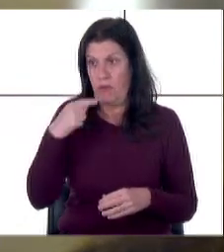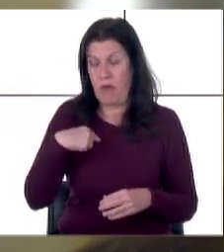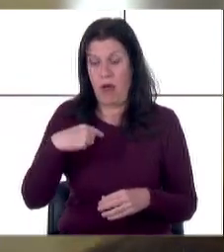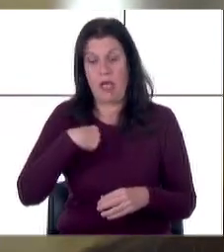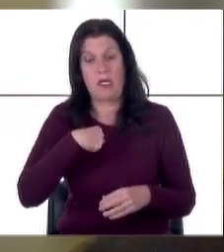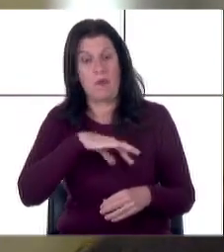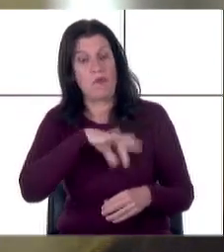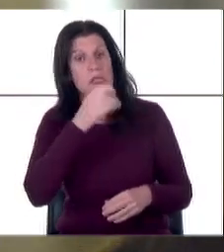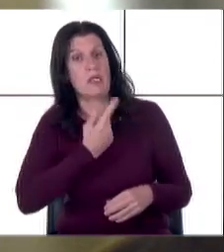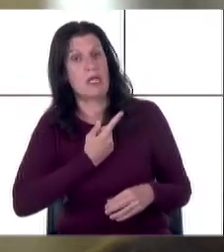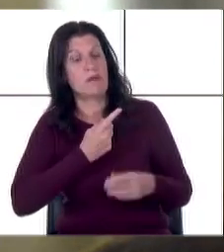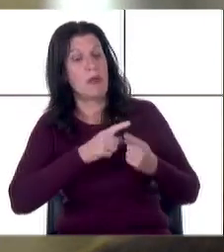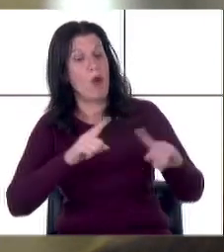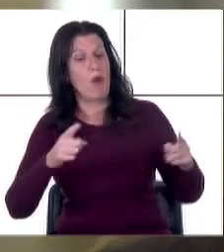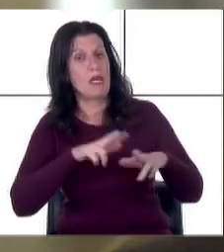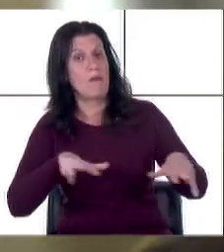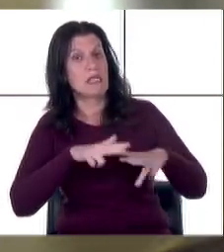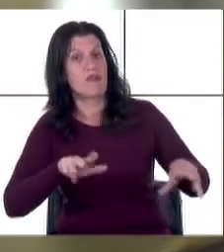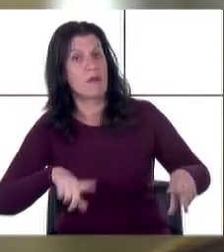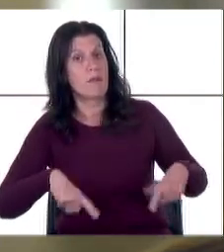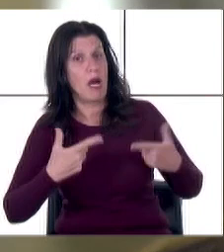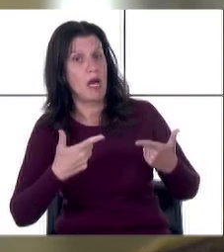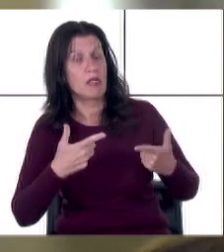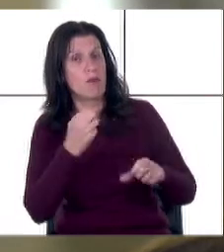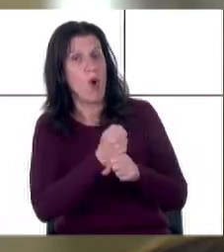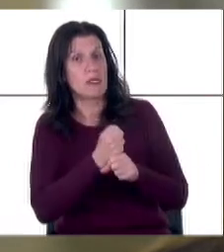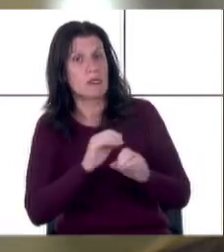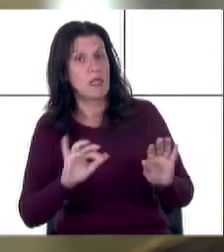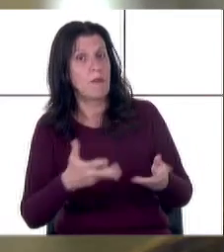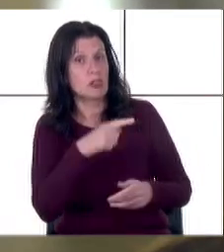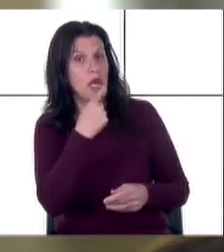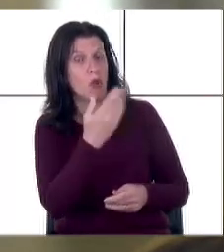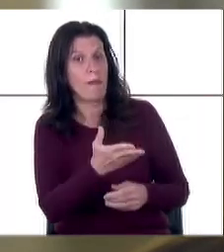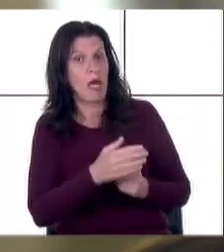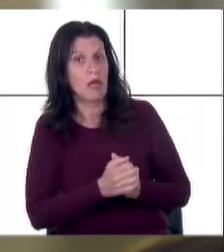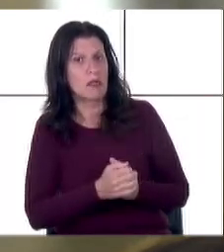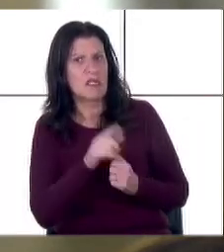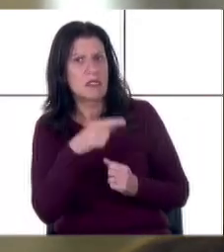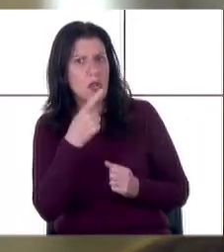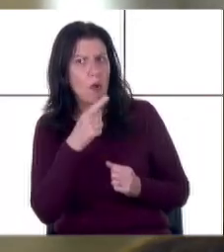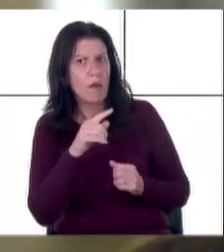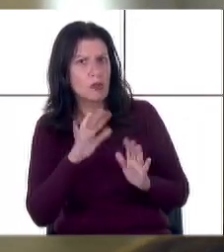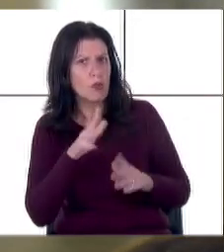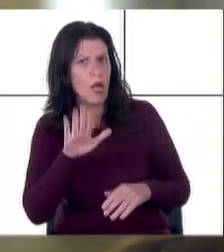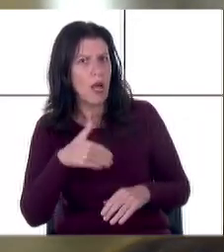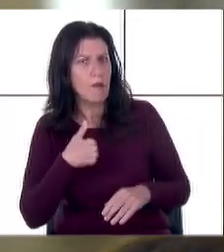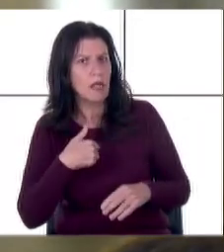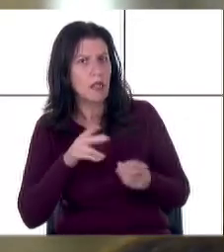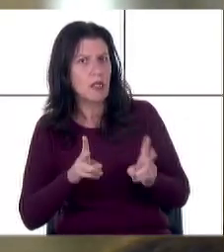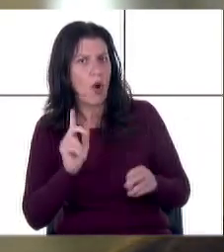בכל מיני סיטואציות בחיים, עושה את מה שאת מדברת עליו. זה אומר שגם אני עלול להגיע לסיטואציה